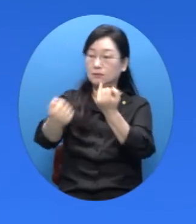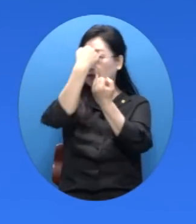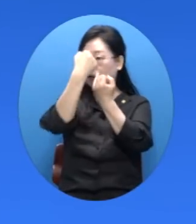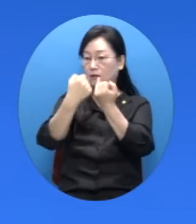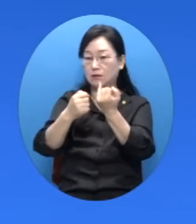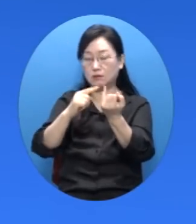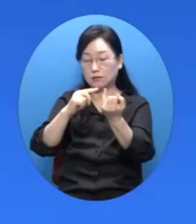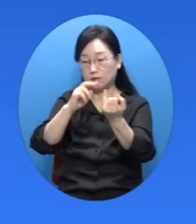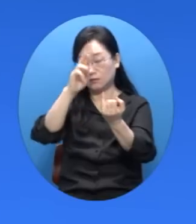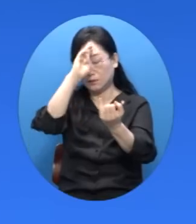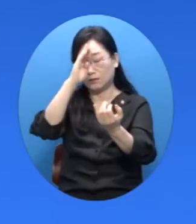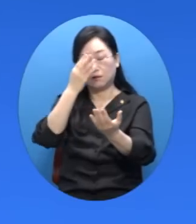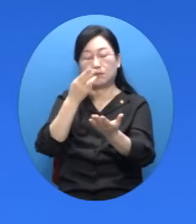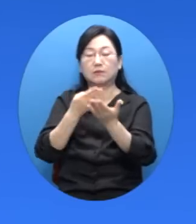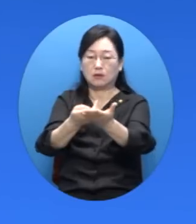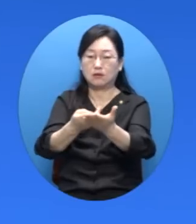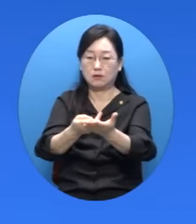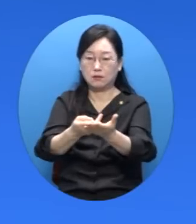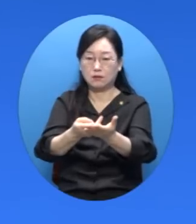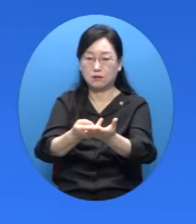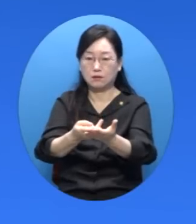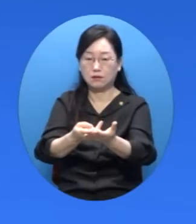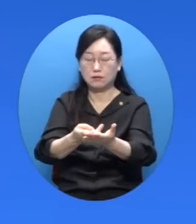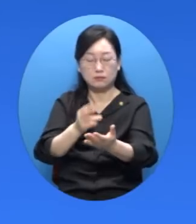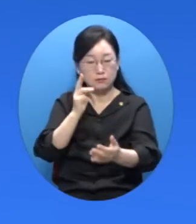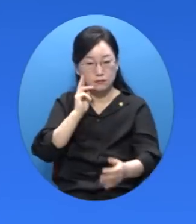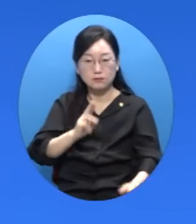빠지고 이런 일이 생겨나고 있습니다.